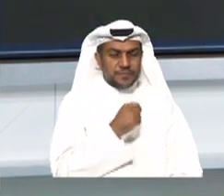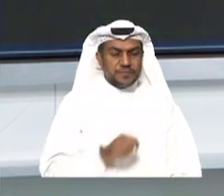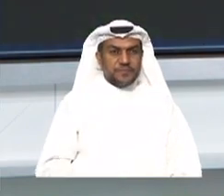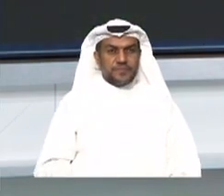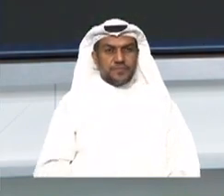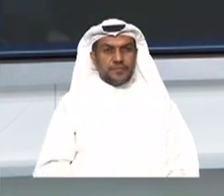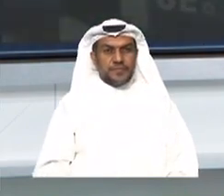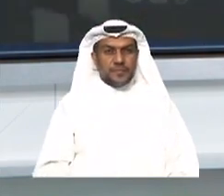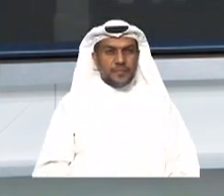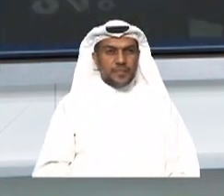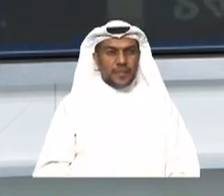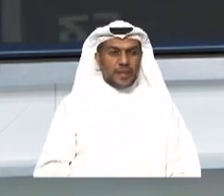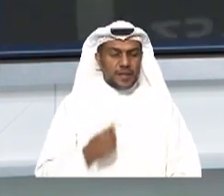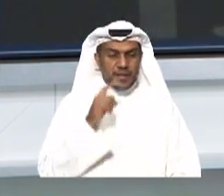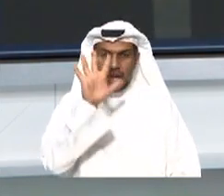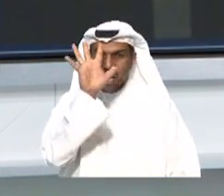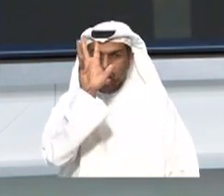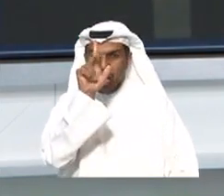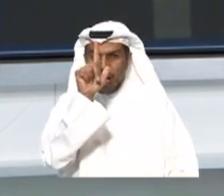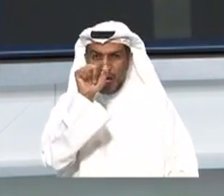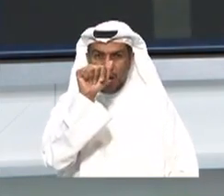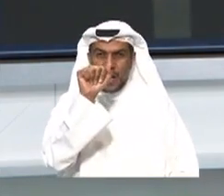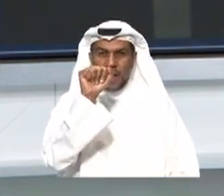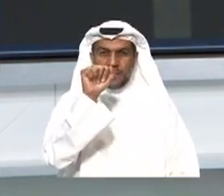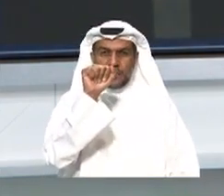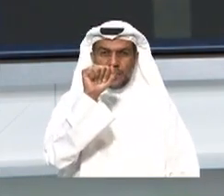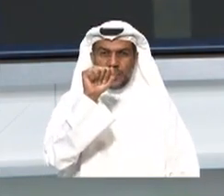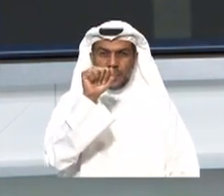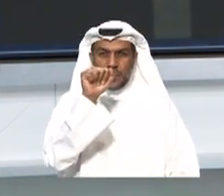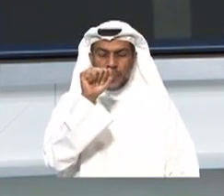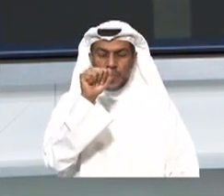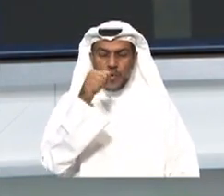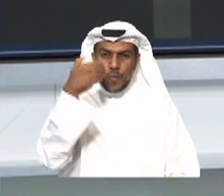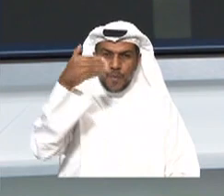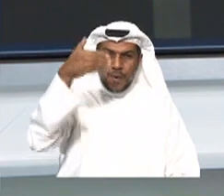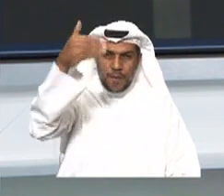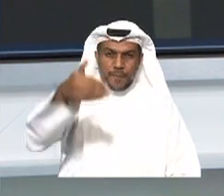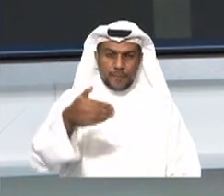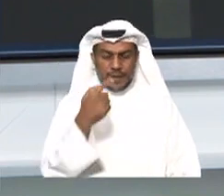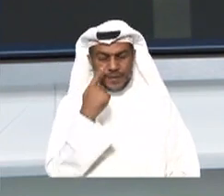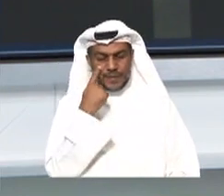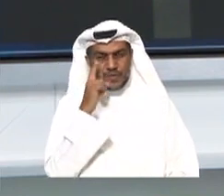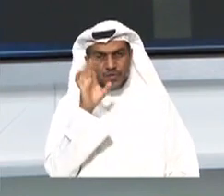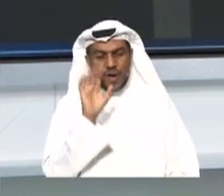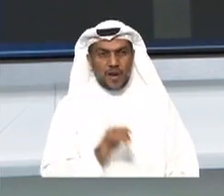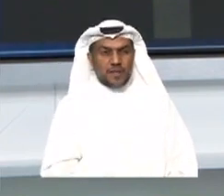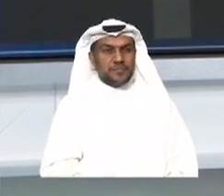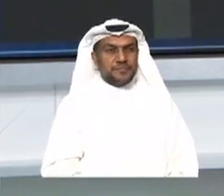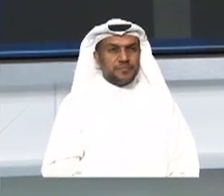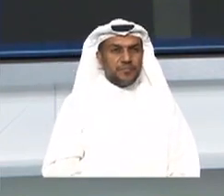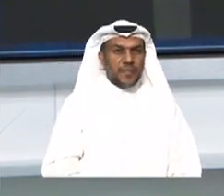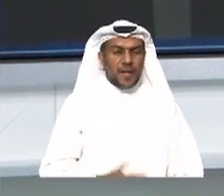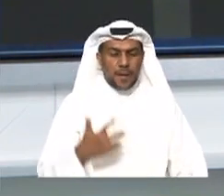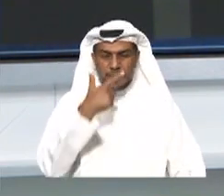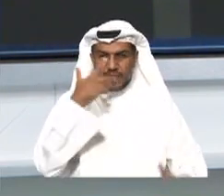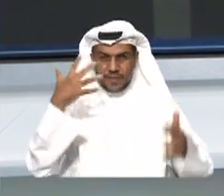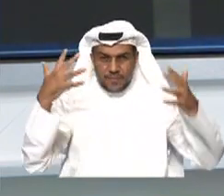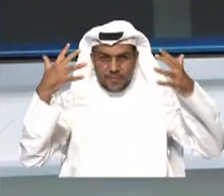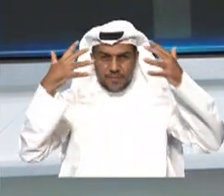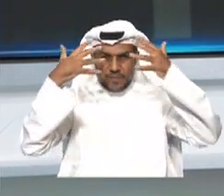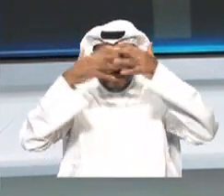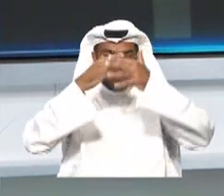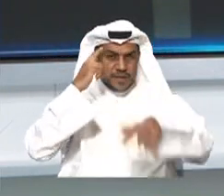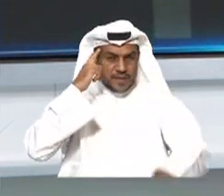4:49. أما بالنسبة للطقس المتوقع في مدينة الكويت خلال الأيام الخمسة المقبلة، أجواء راح تكون غائمة جزئيا في يوم